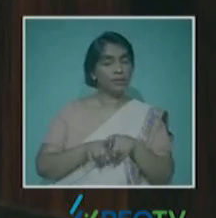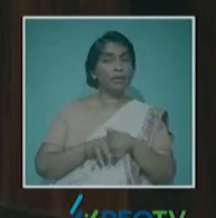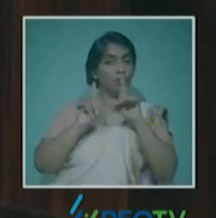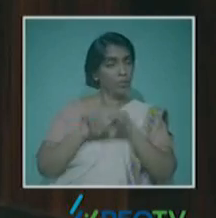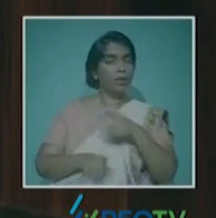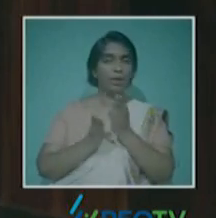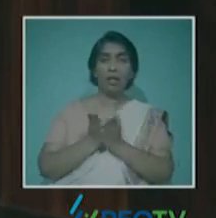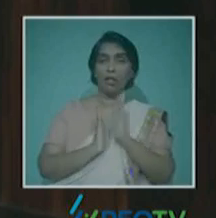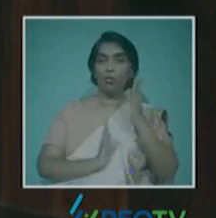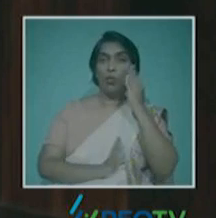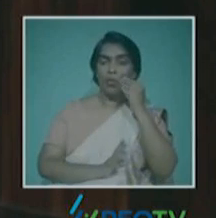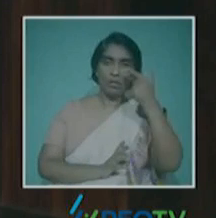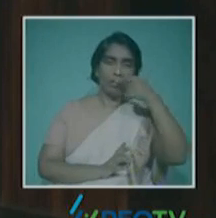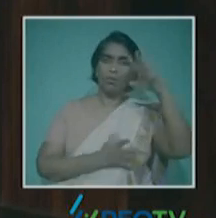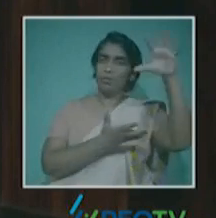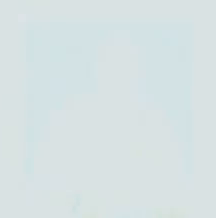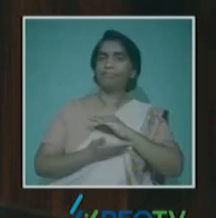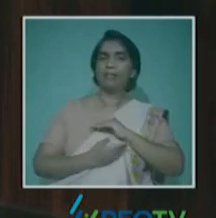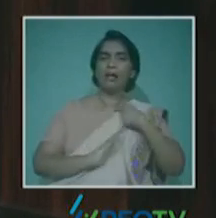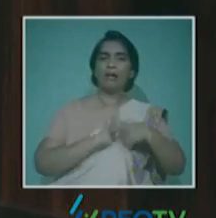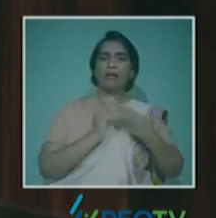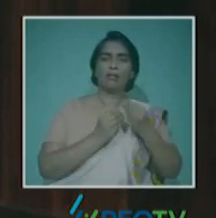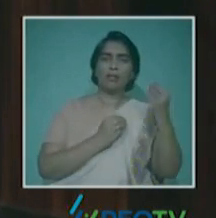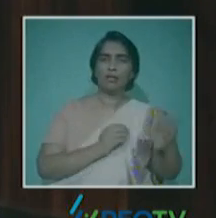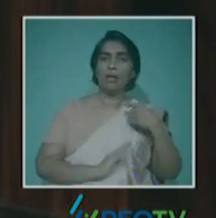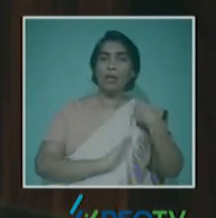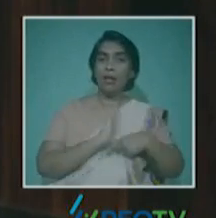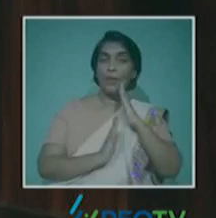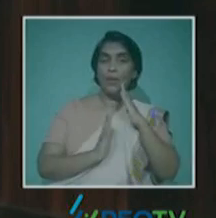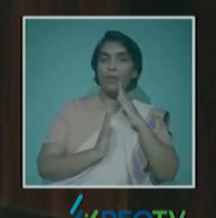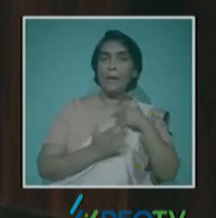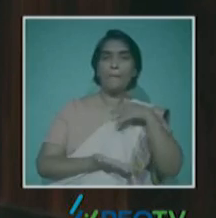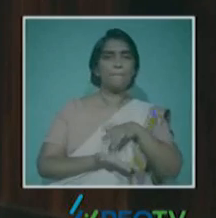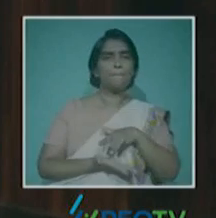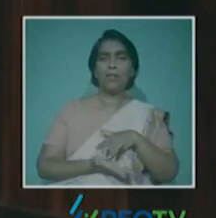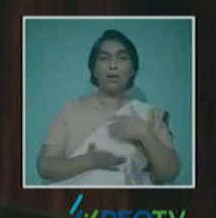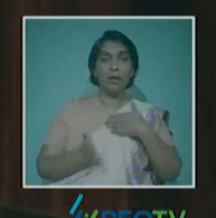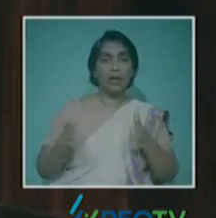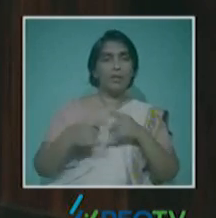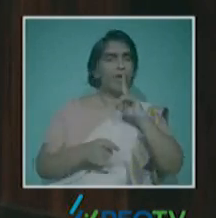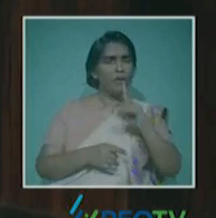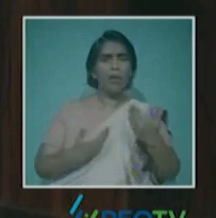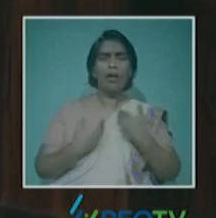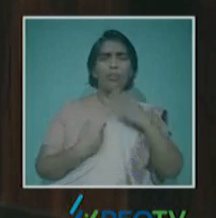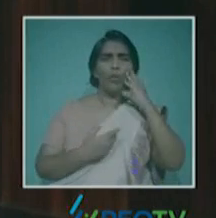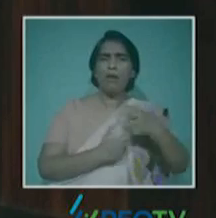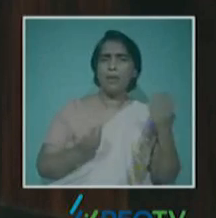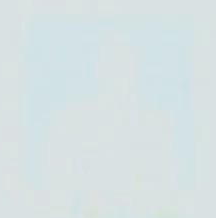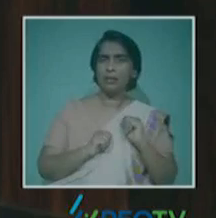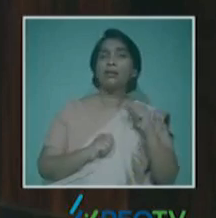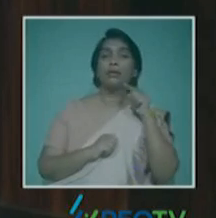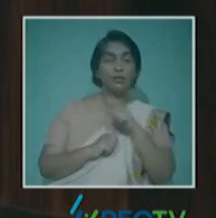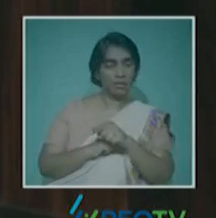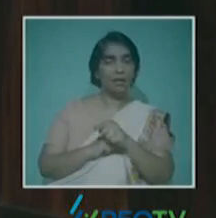ගෙනිච්චේ. ඉන්දියාව රුසියාවෙන් තෙල් අරගෙන අපිට දෙනකොට අපේ විදේශ ප්‍රතිපත්තියේ නියුට්‍රල් නම් මම කැබිනට් එකේ ඇහුවා ඇයි එහෙමනම් අපිට රුසියාවෙන් ගන්න බැරි කියලා.